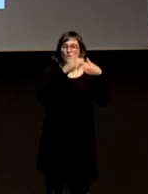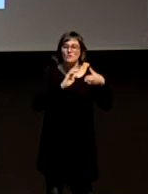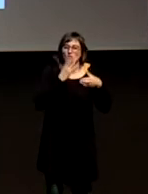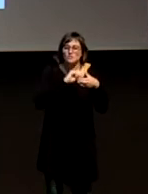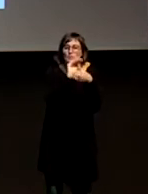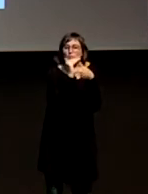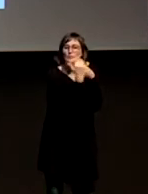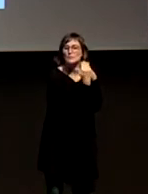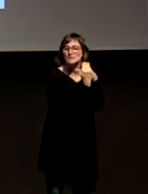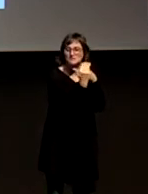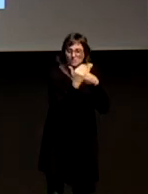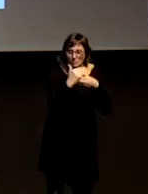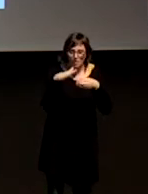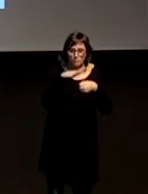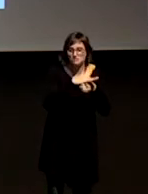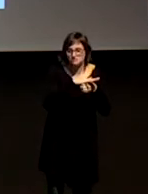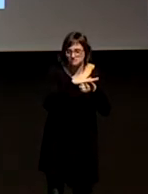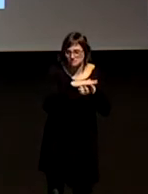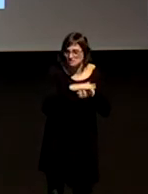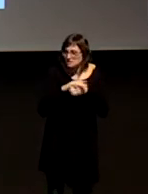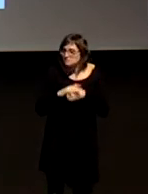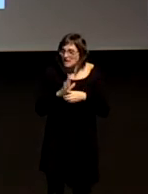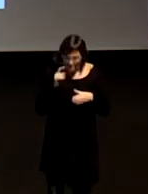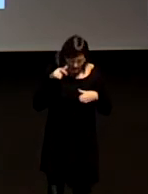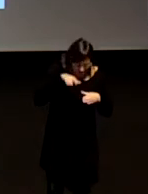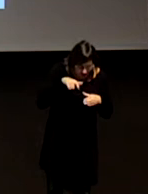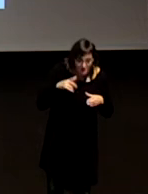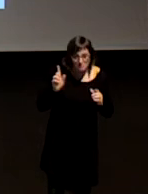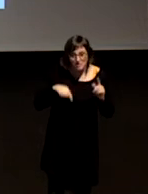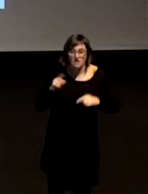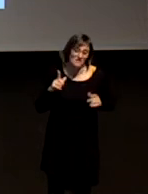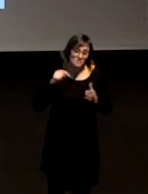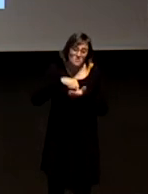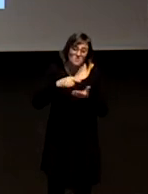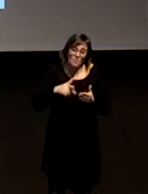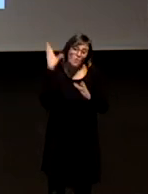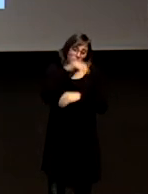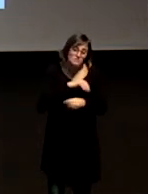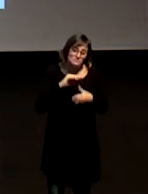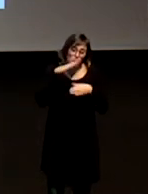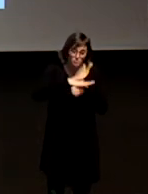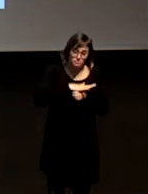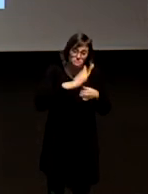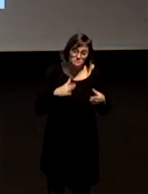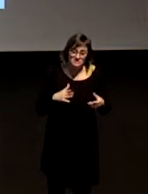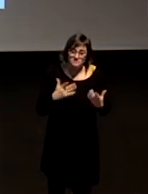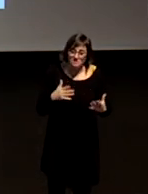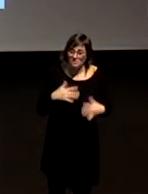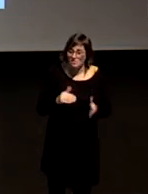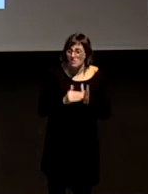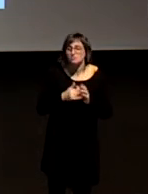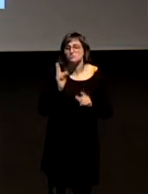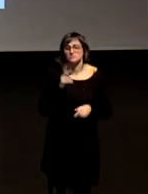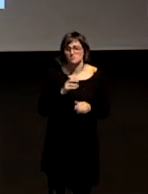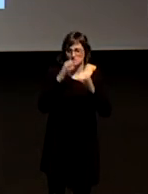surtout les poteaux de france qu'on surveille encore parce qu'ils les endroits qui ont été oubliés ça continue à faire des dégâts notamment la chouette chevêche